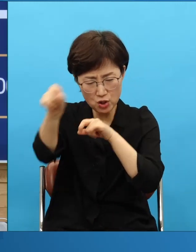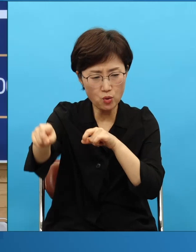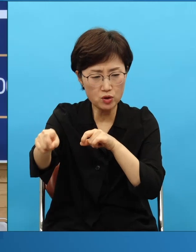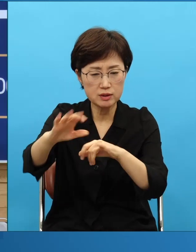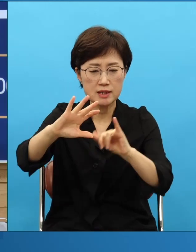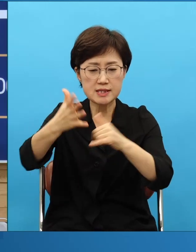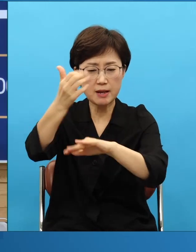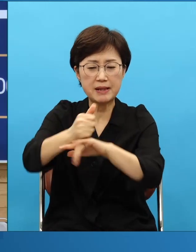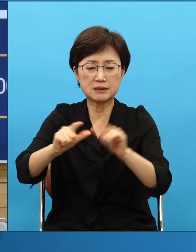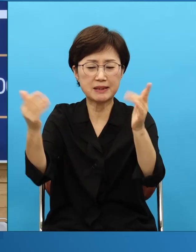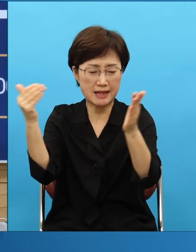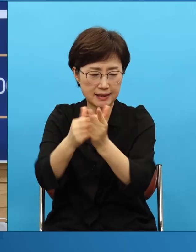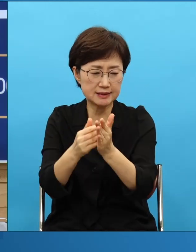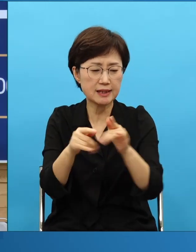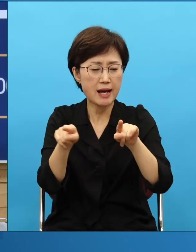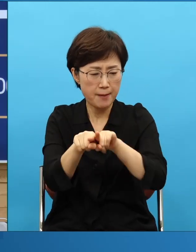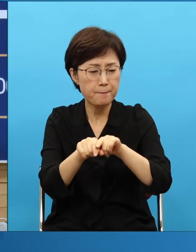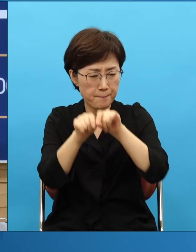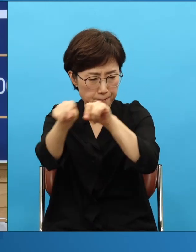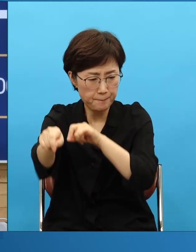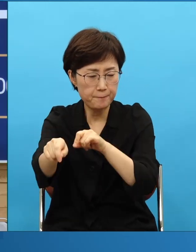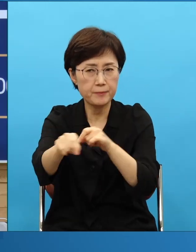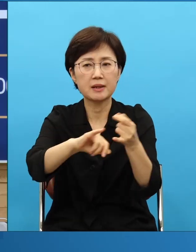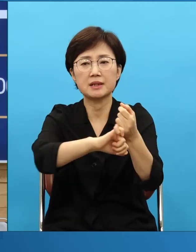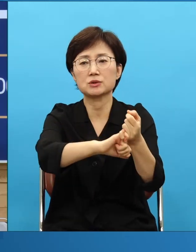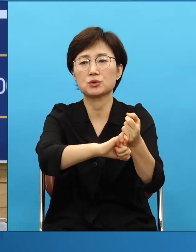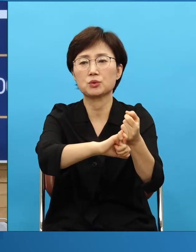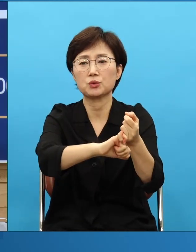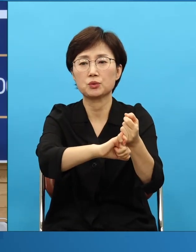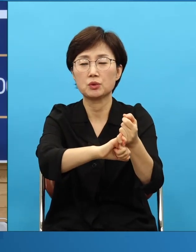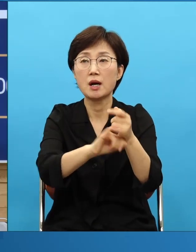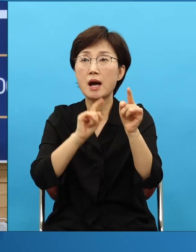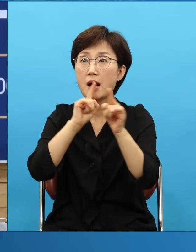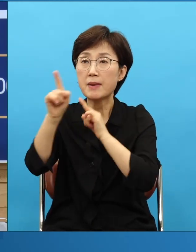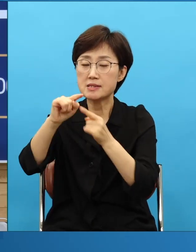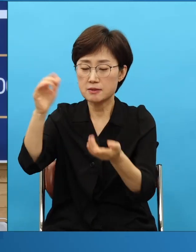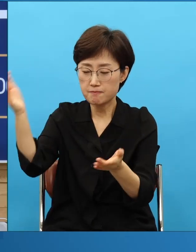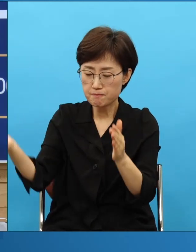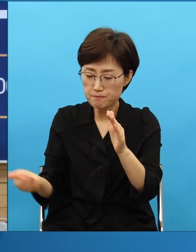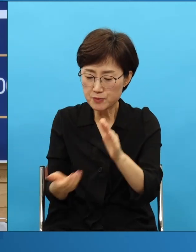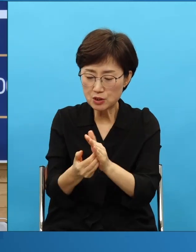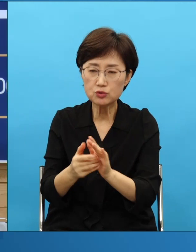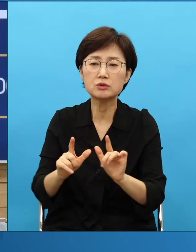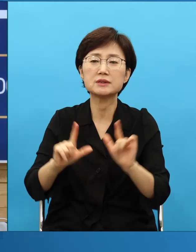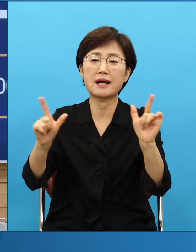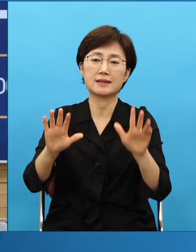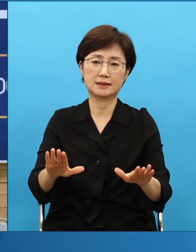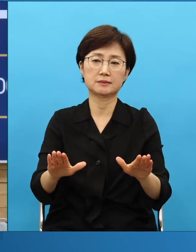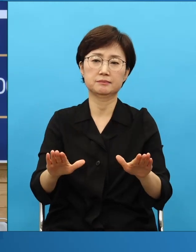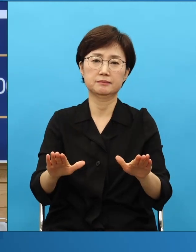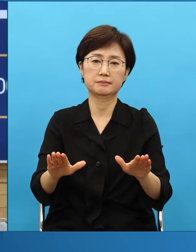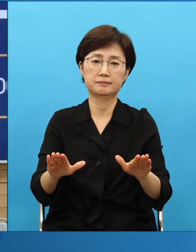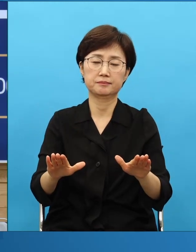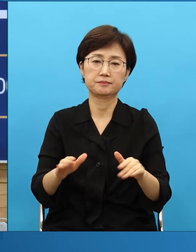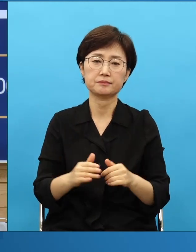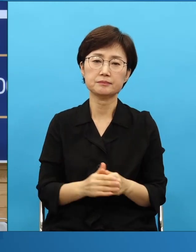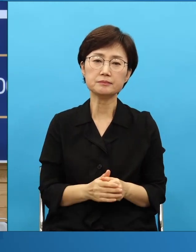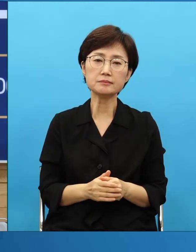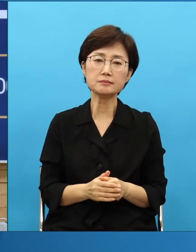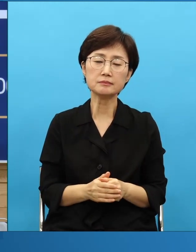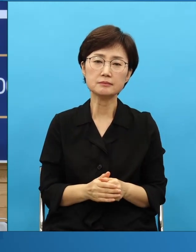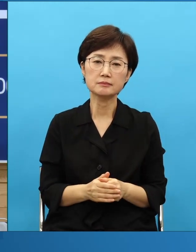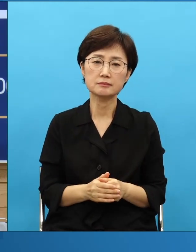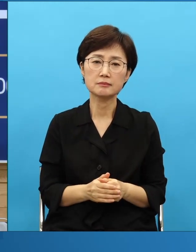of this age, I 그렇게 will be with you. 말씀하셨어요. That's what he promises. 이게 성취되는 시간이에요. This is the time where this is fulfilled. 이걸 보고 뭐라 합니까? What do we call